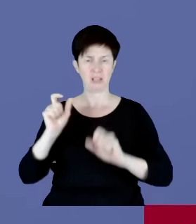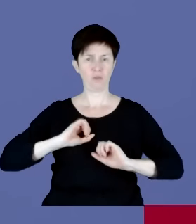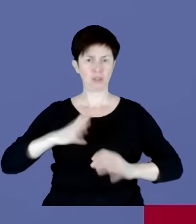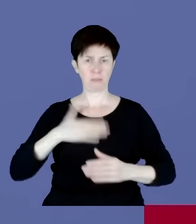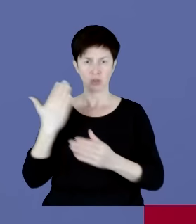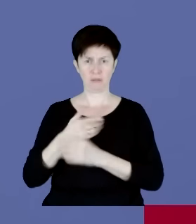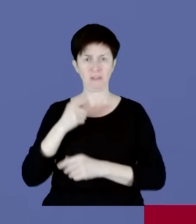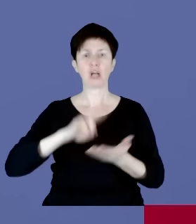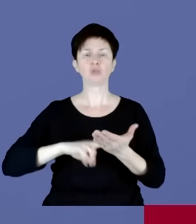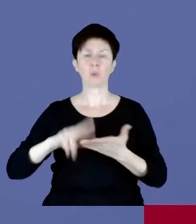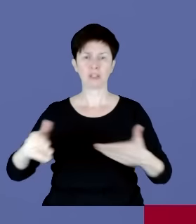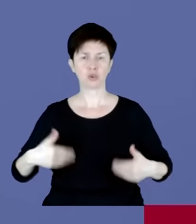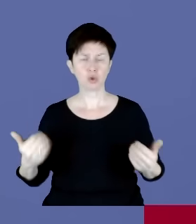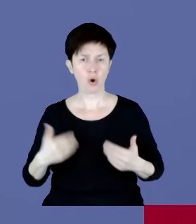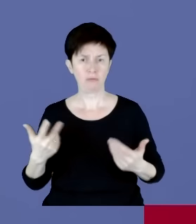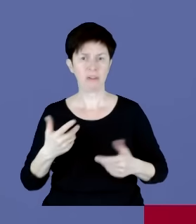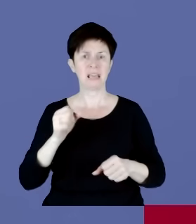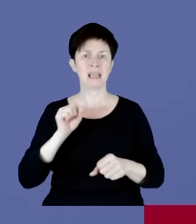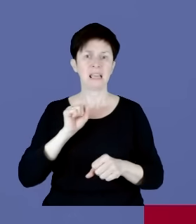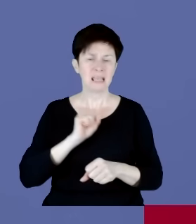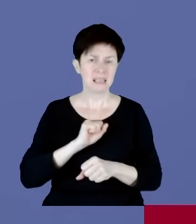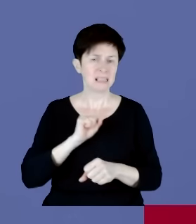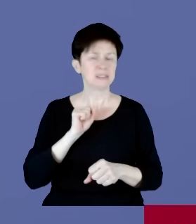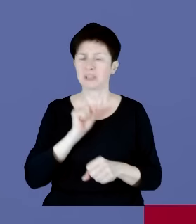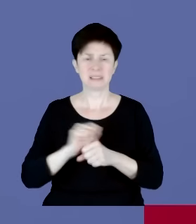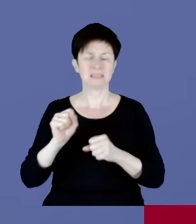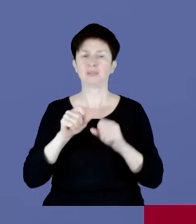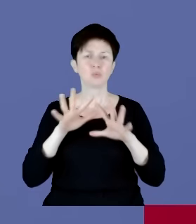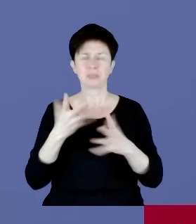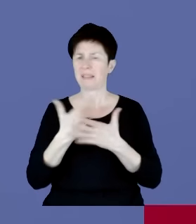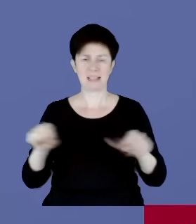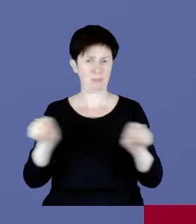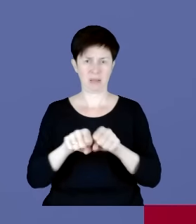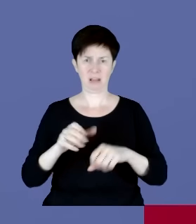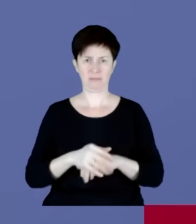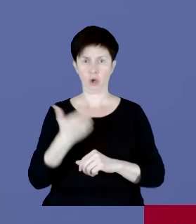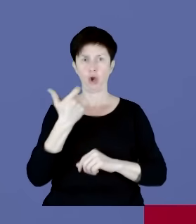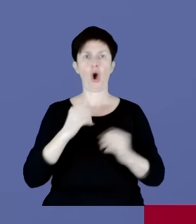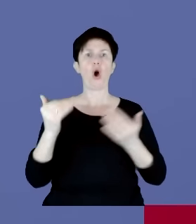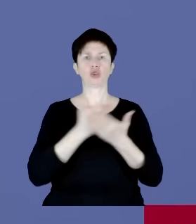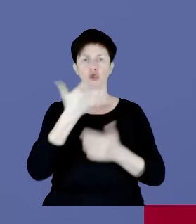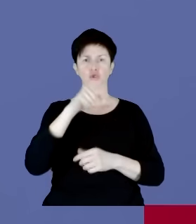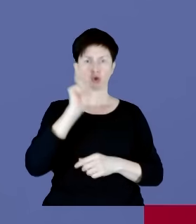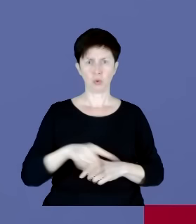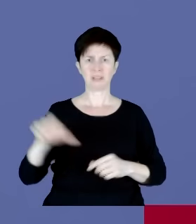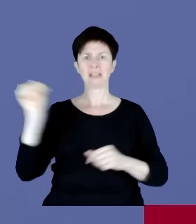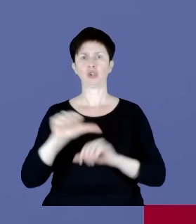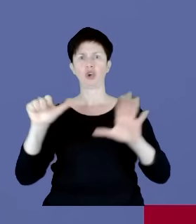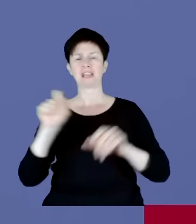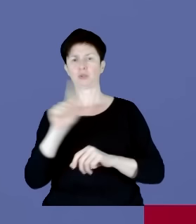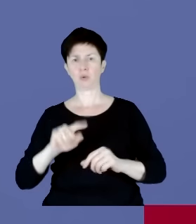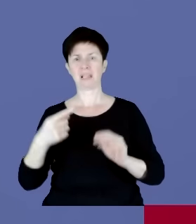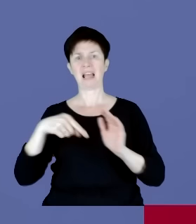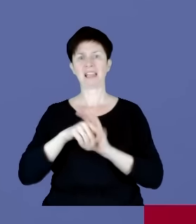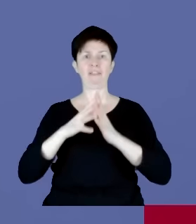jest ciągle dla nich absolutnie niewystarczająca i niesprawiedliwa, no bo 100 zł oszczędności i 1600 zł oszczędności dla tych większych